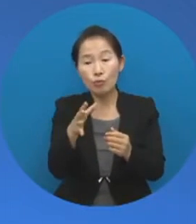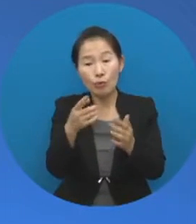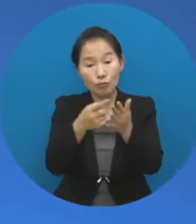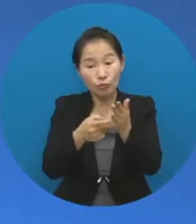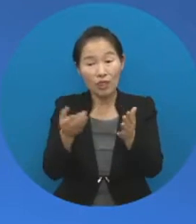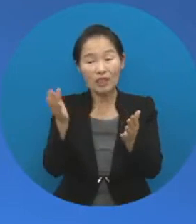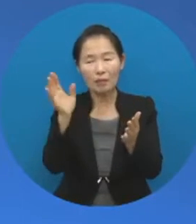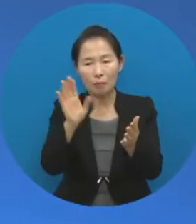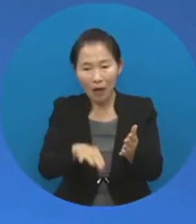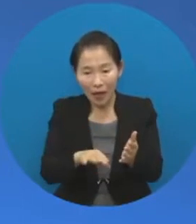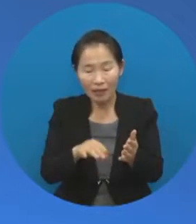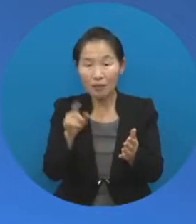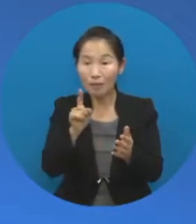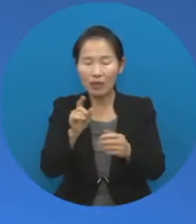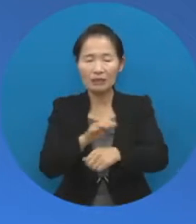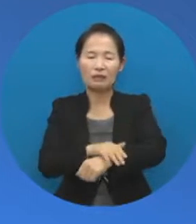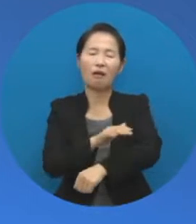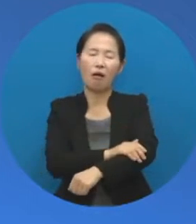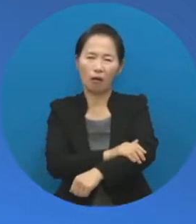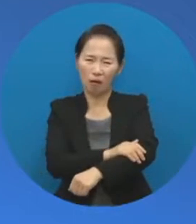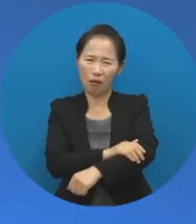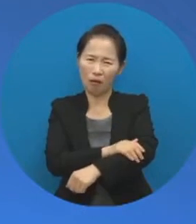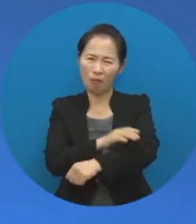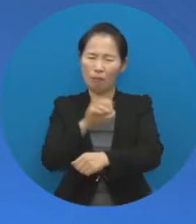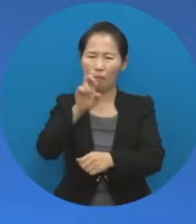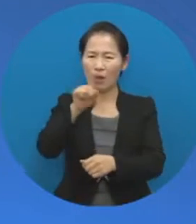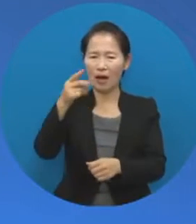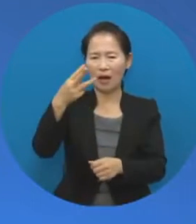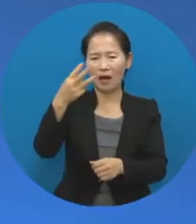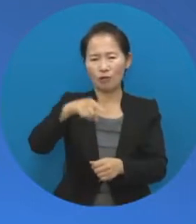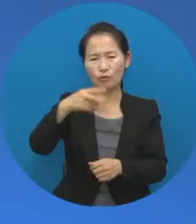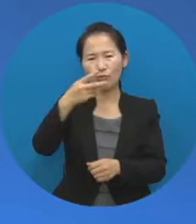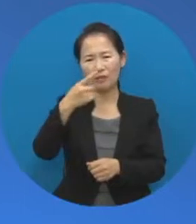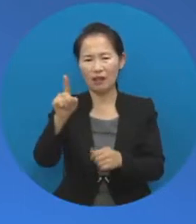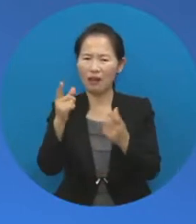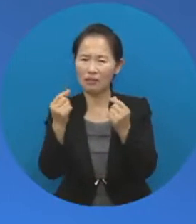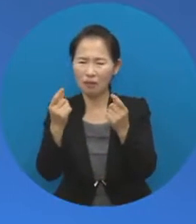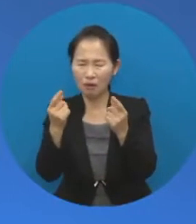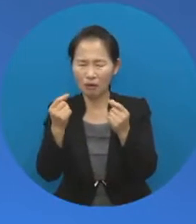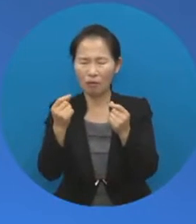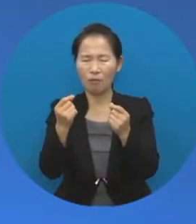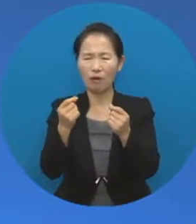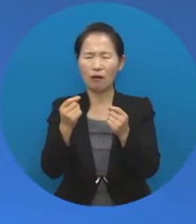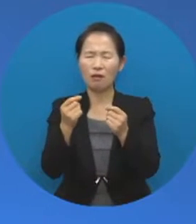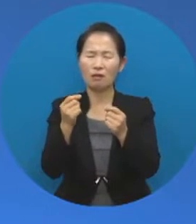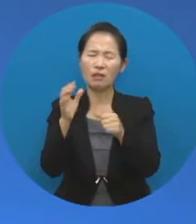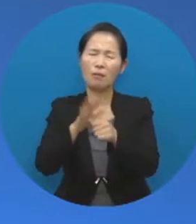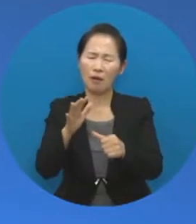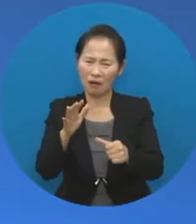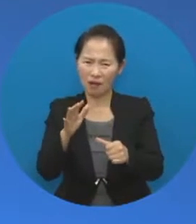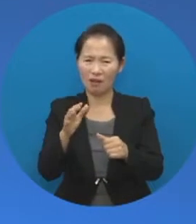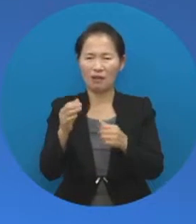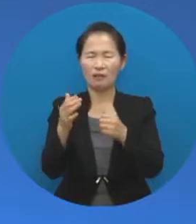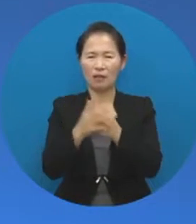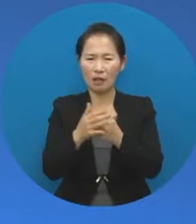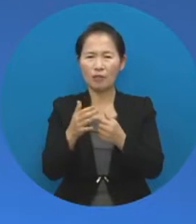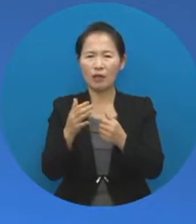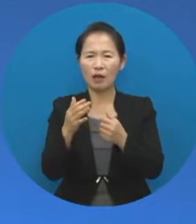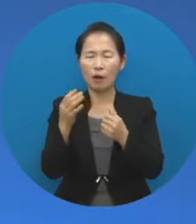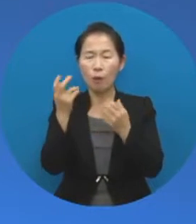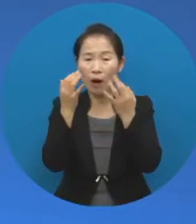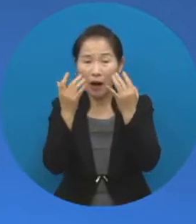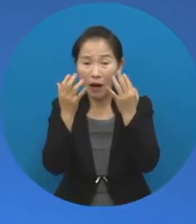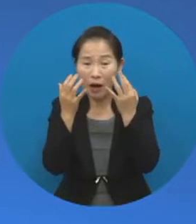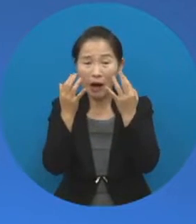수술이었지만 마루타가 된 듯한 실험 대상이 됐었어요. 그래서 제 얼굴에는 그 화상 흉터보다 수술 자국이 더